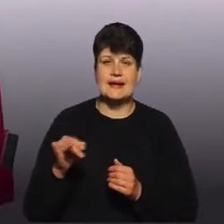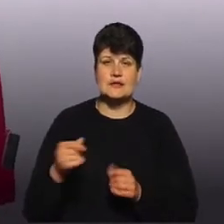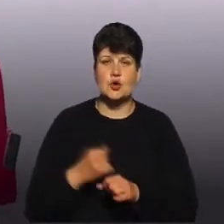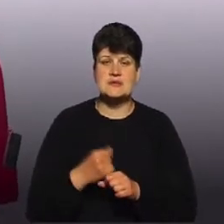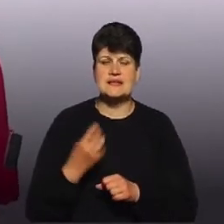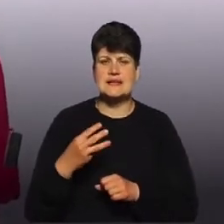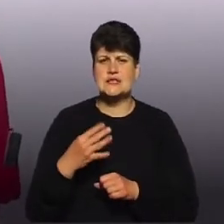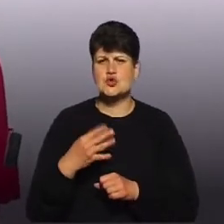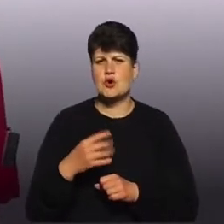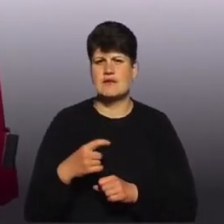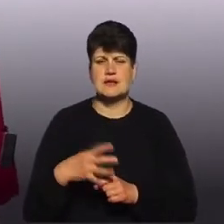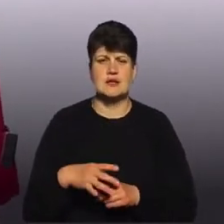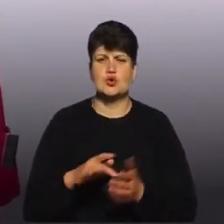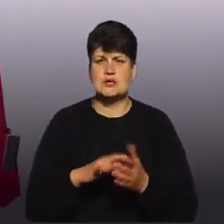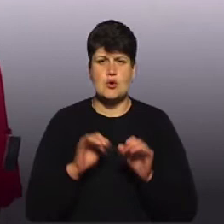можуть спланувати